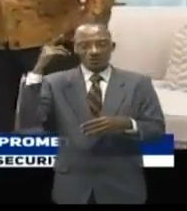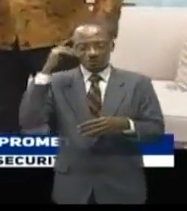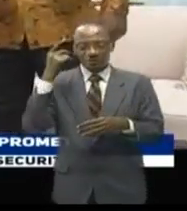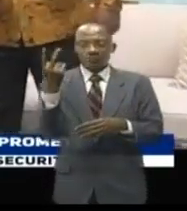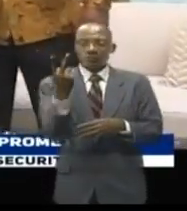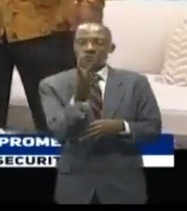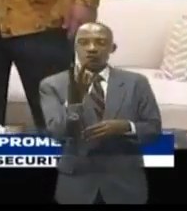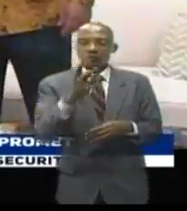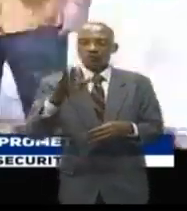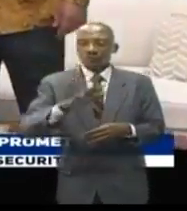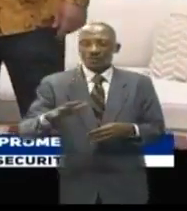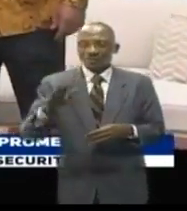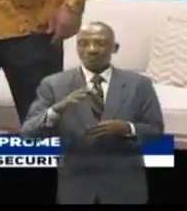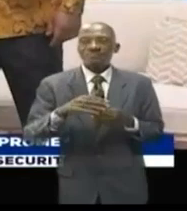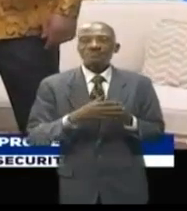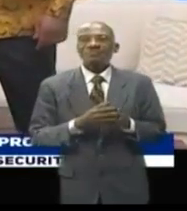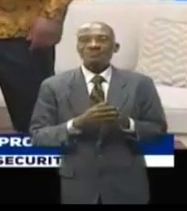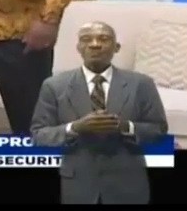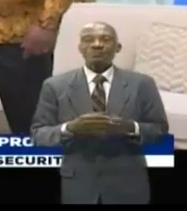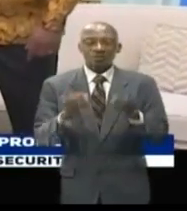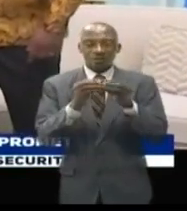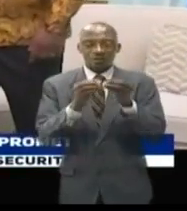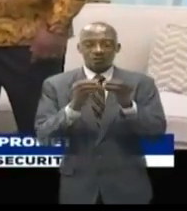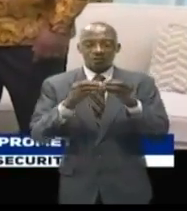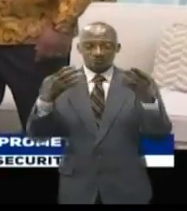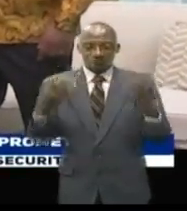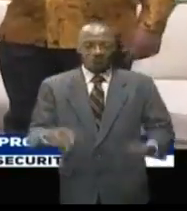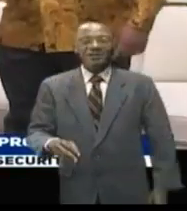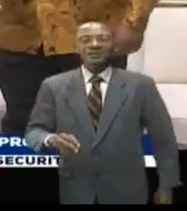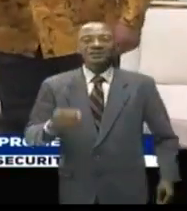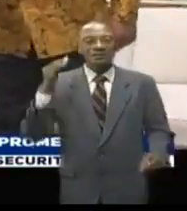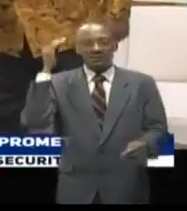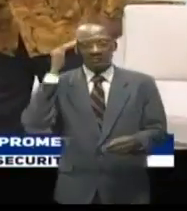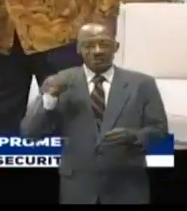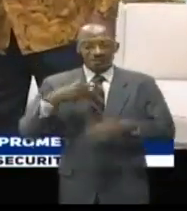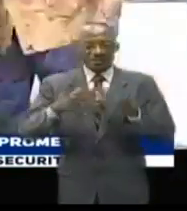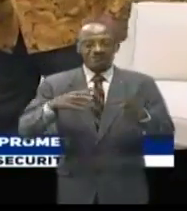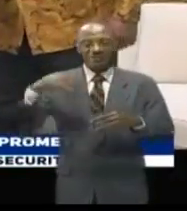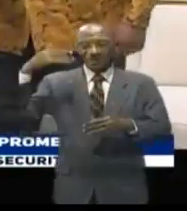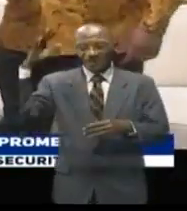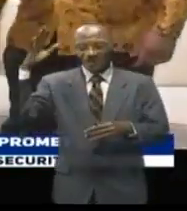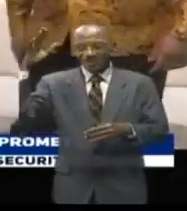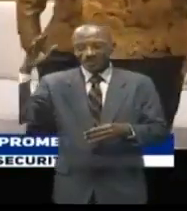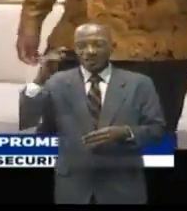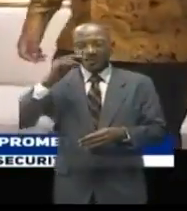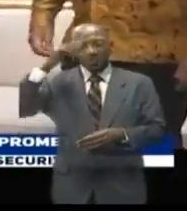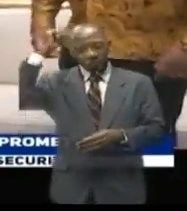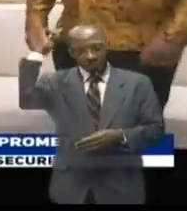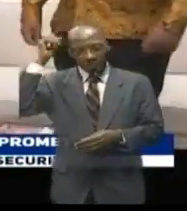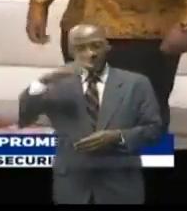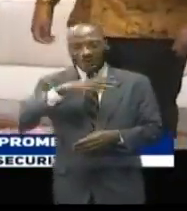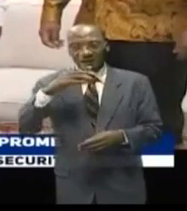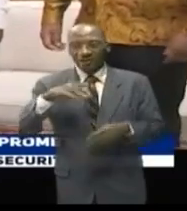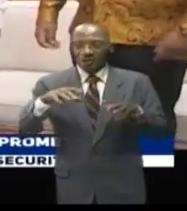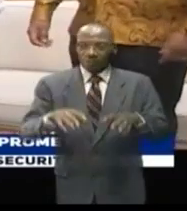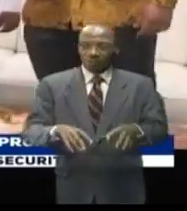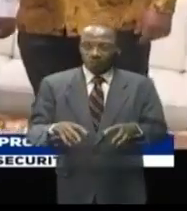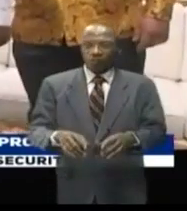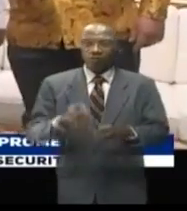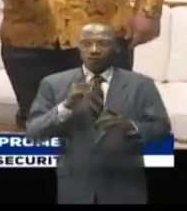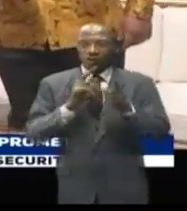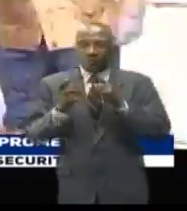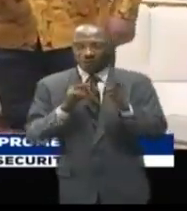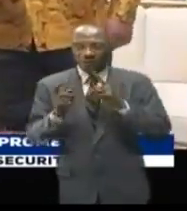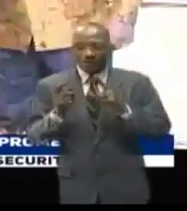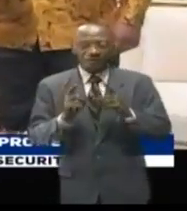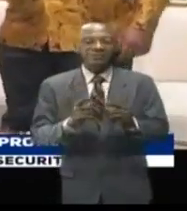les ministres étrangères de la Guinée et de RDC entre chez la presse l'essentiel de ces échanges Christelle tungla inscrit